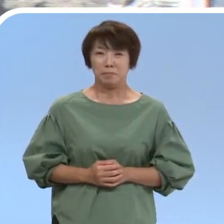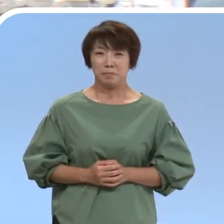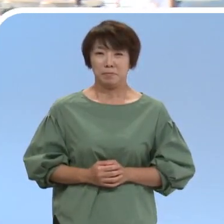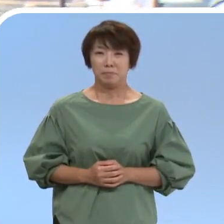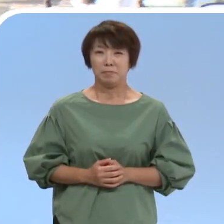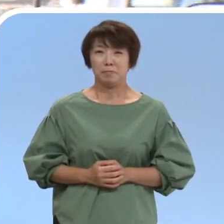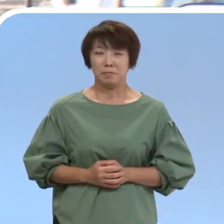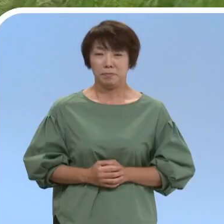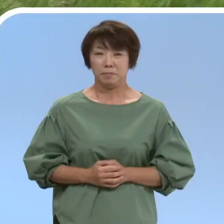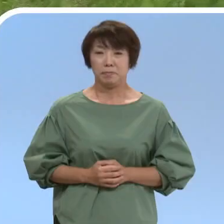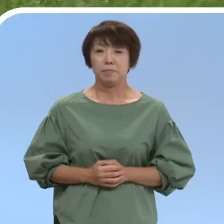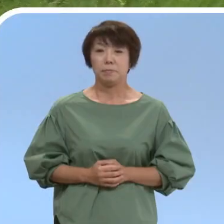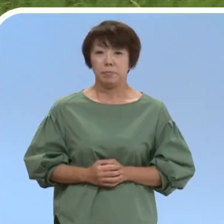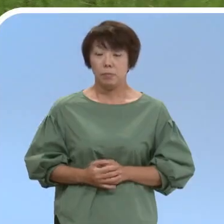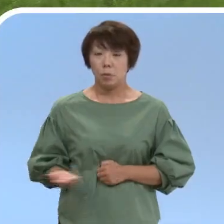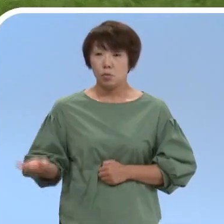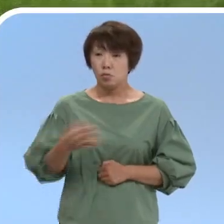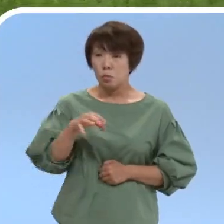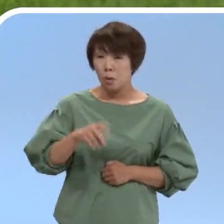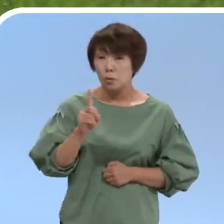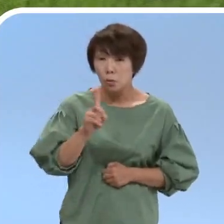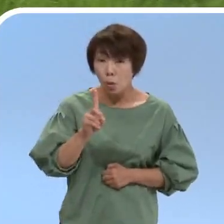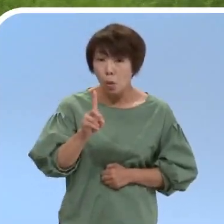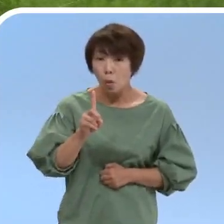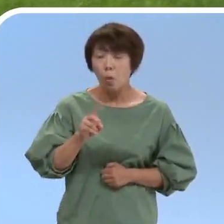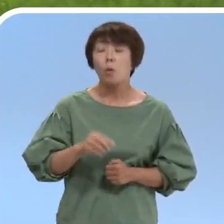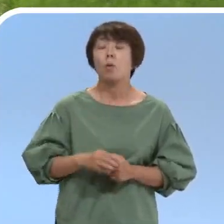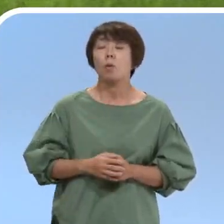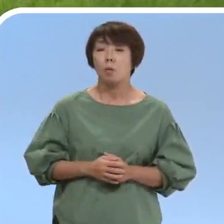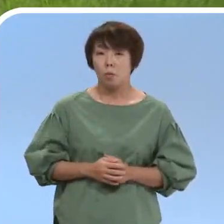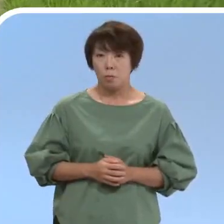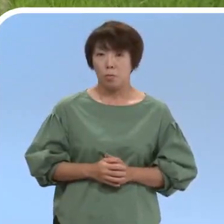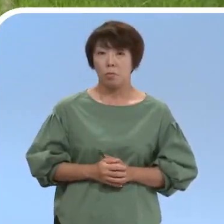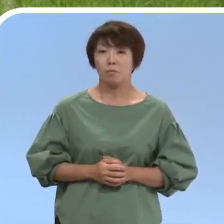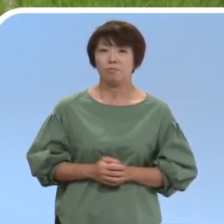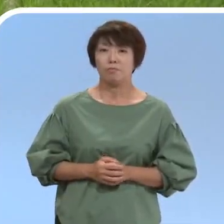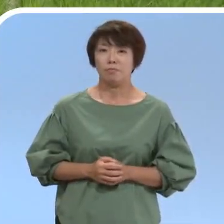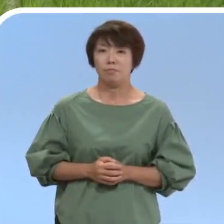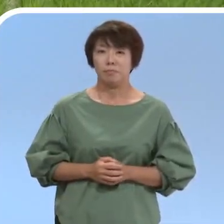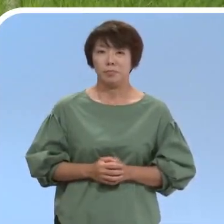おいしい。 そして淡路島でもう一箇所、